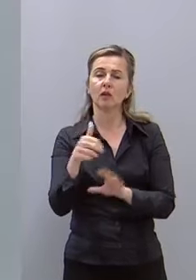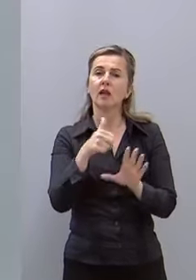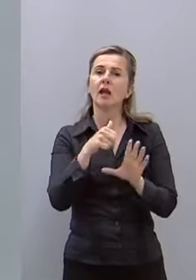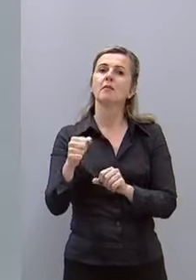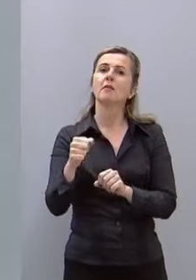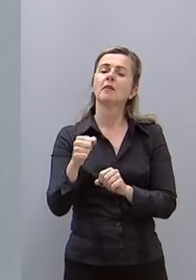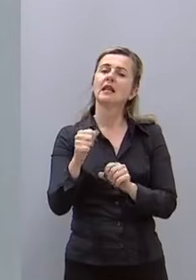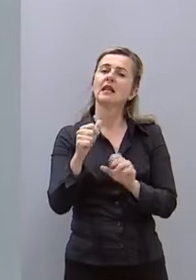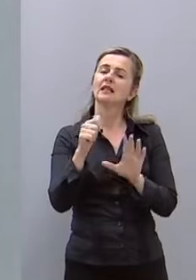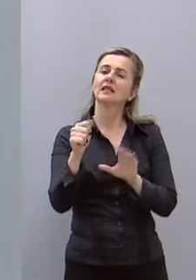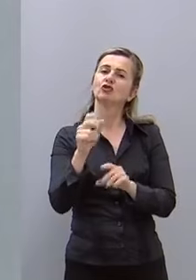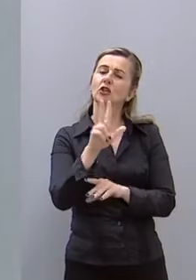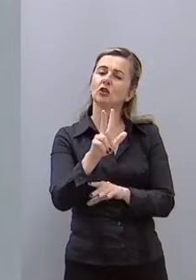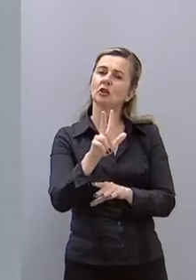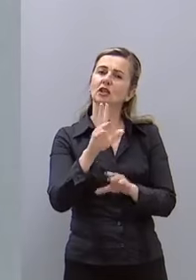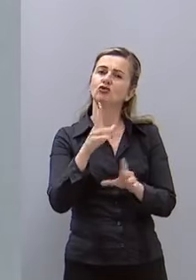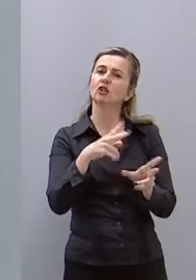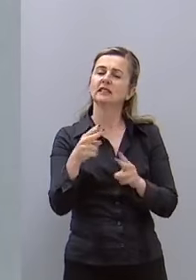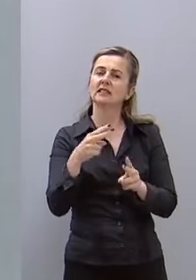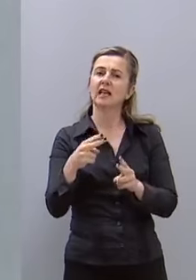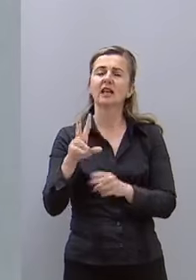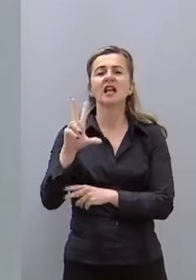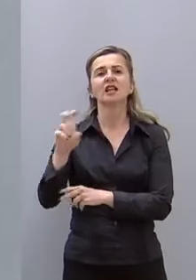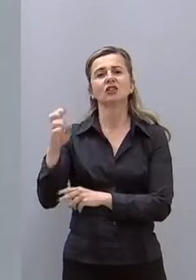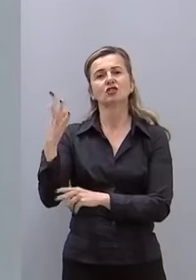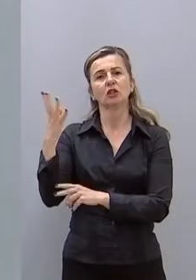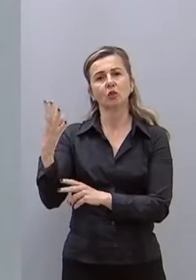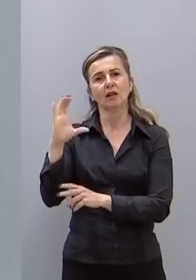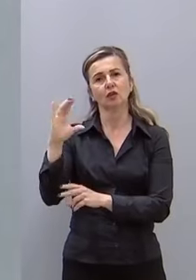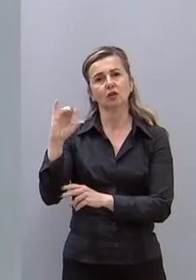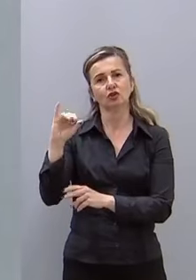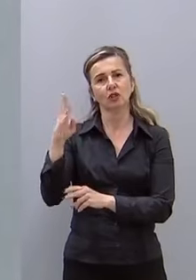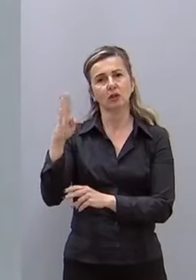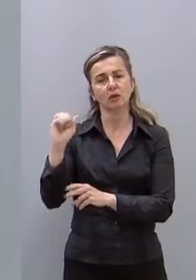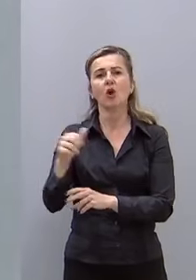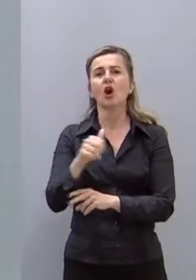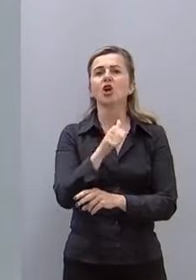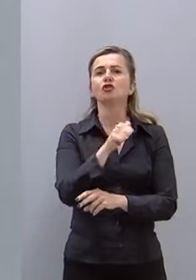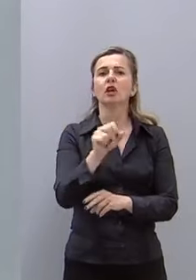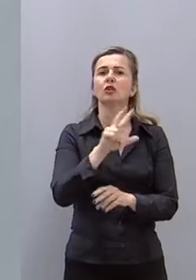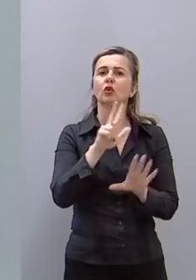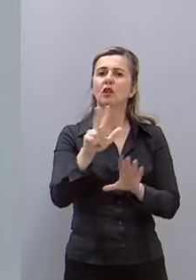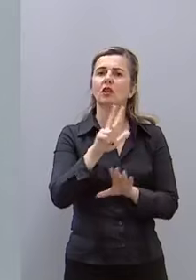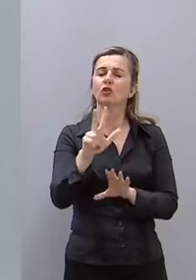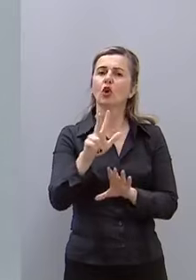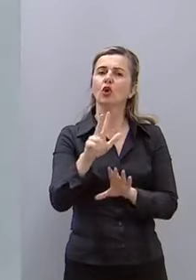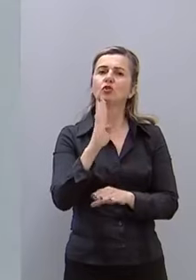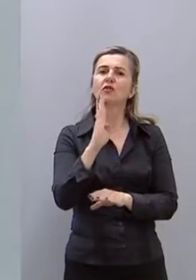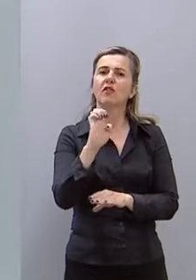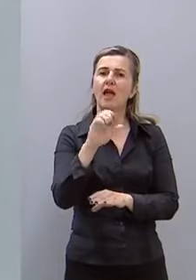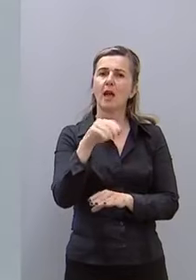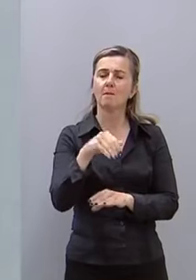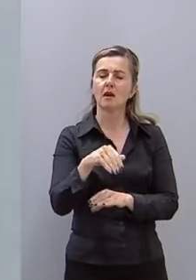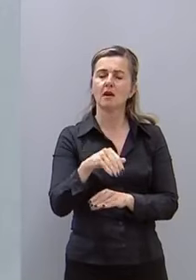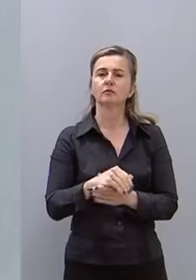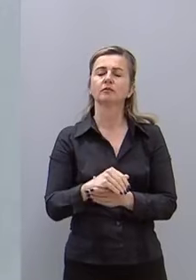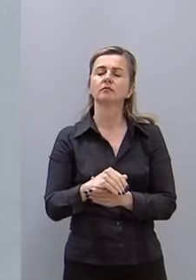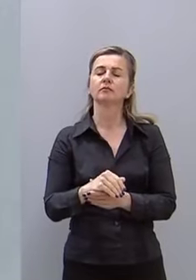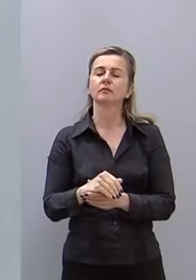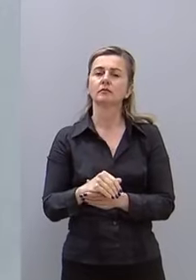sanitaria 304 dal cibjo e 188 dalla femme per quanto riguarda